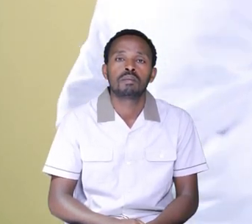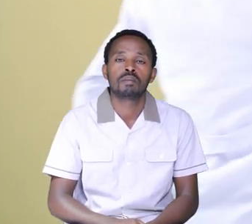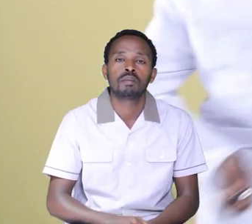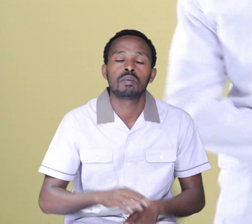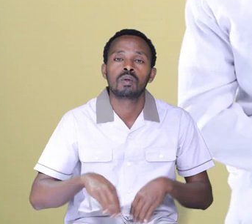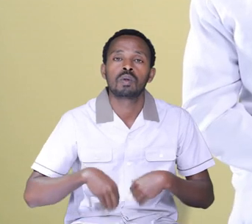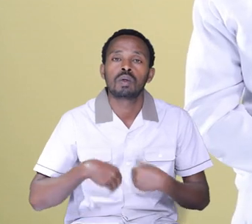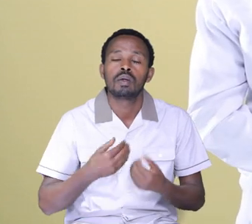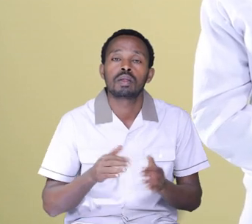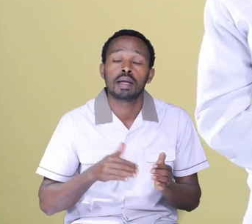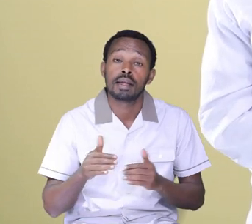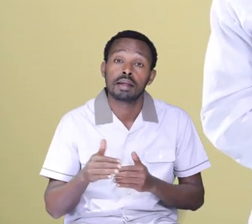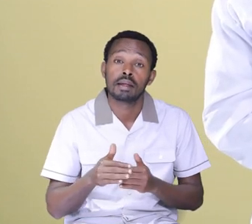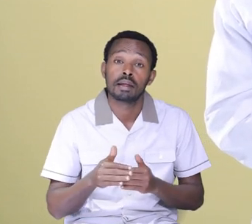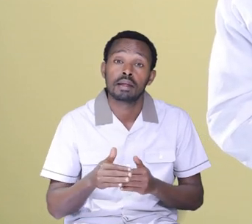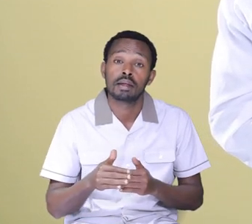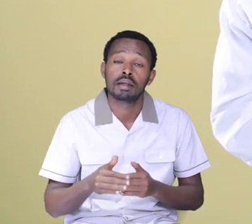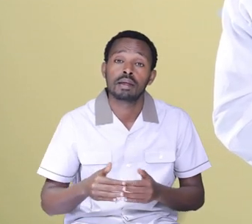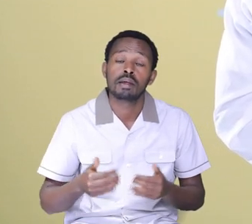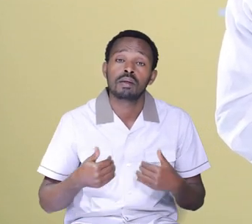Kennama keenyatti aanee kan jiru barbaadamaadha.